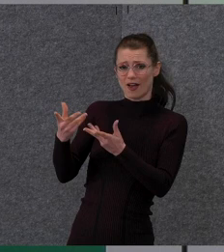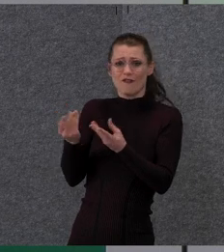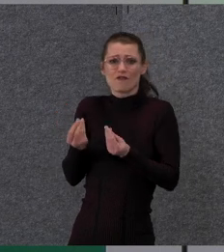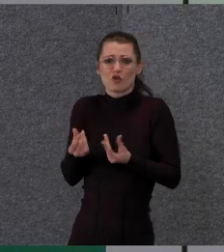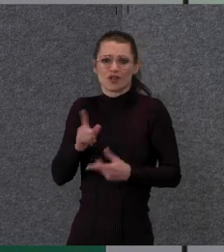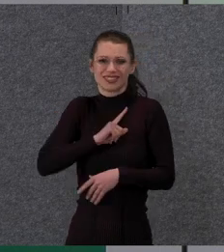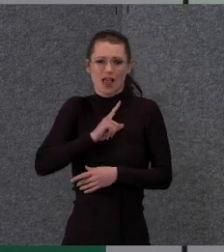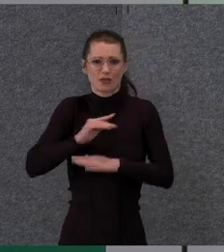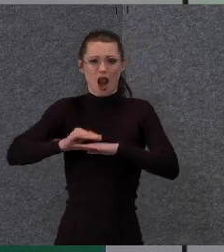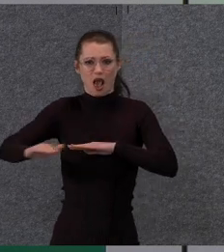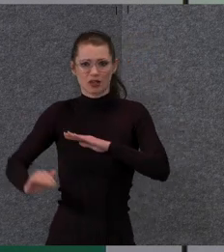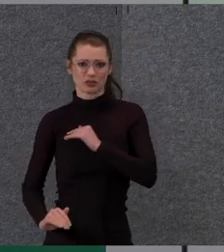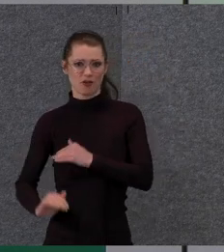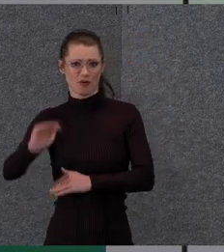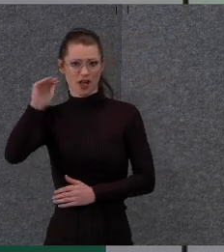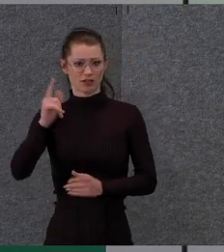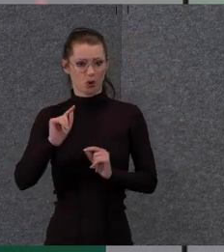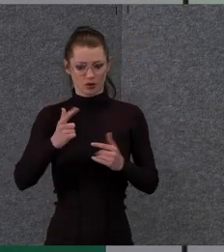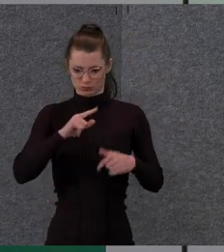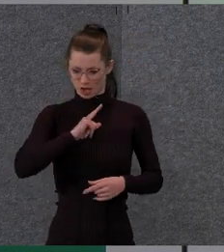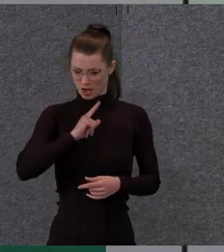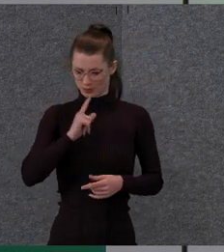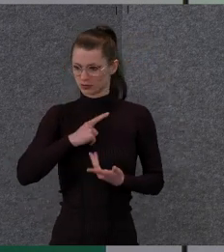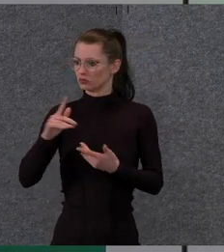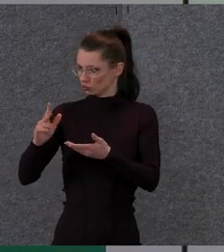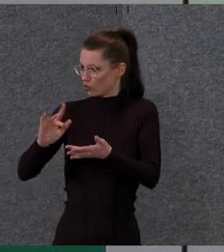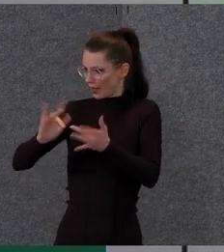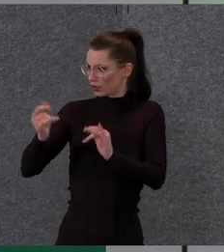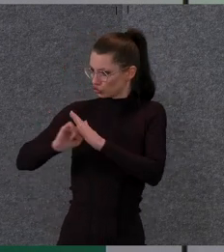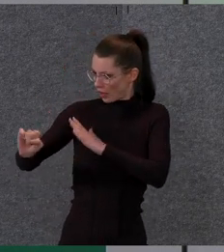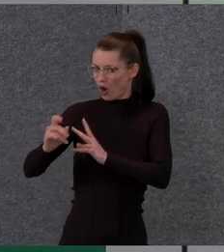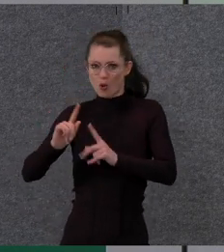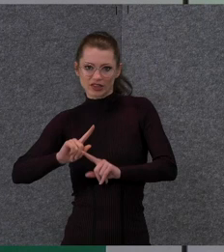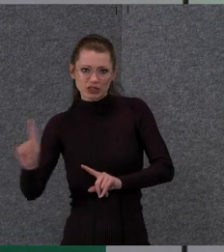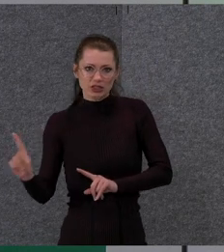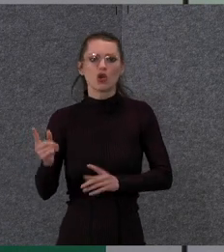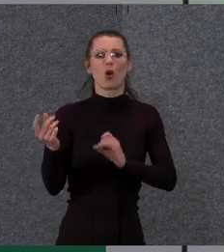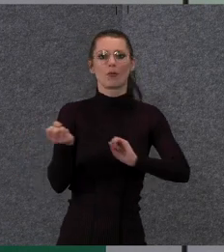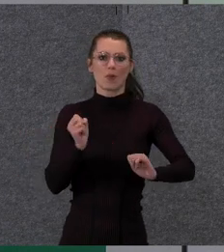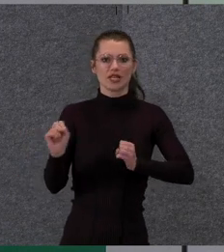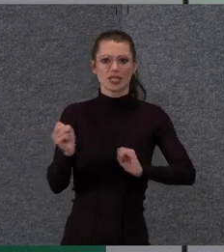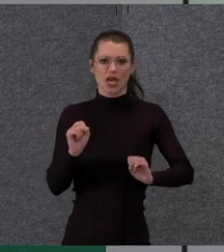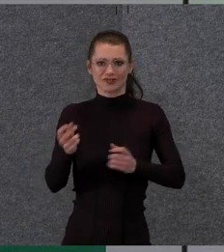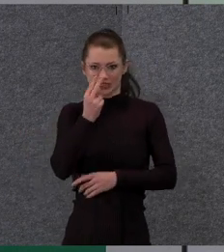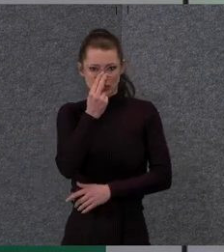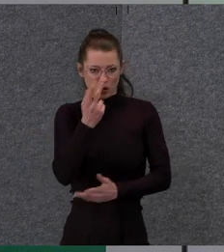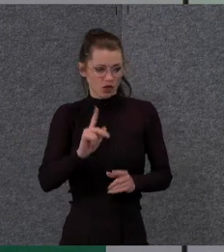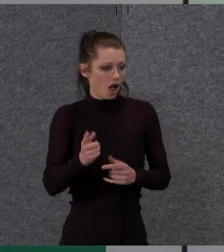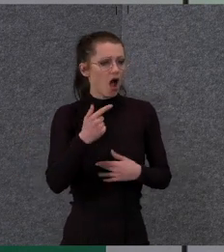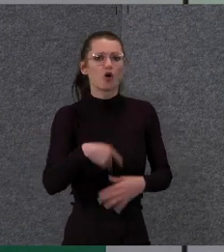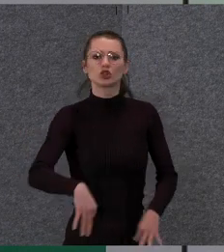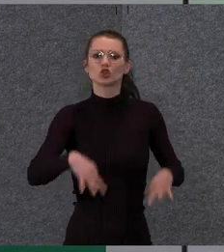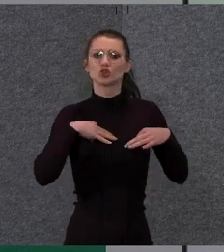auf dem Land aufwächst, dann erlebt man, ob es zu Hause schnelles Internet gibt, wie es um die Mobilität bestellt ist, ob es eine gut